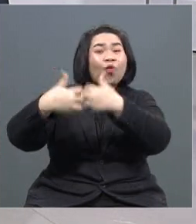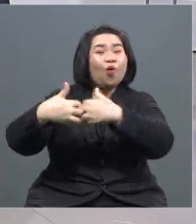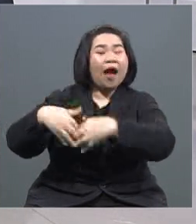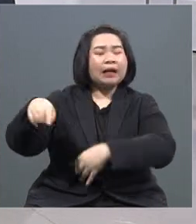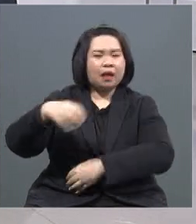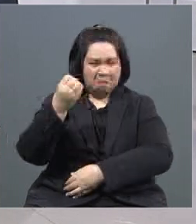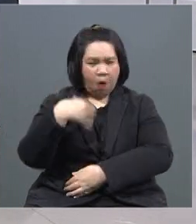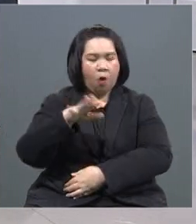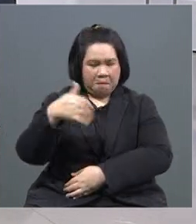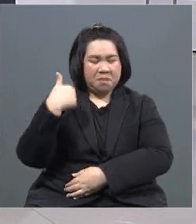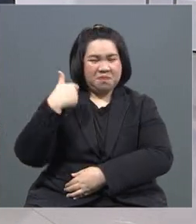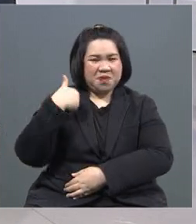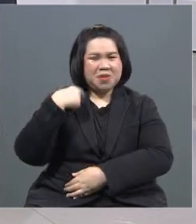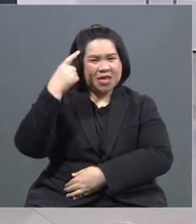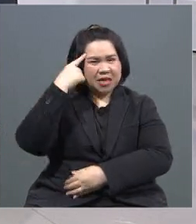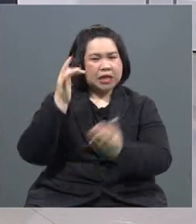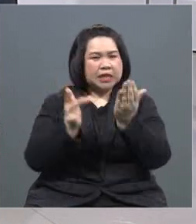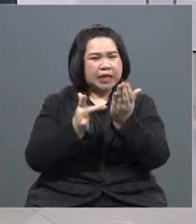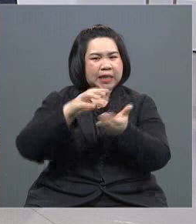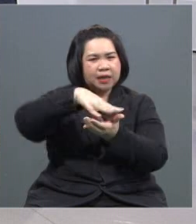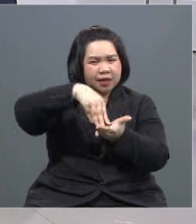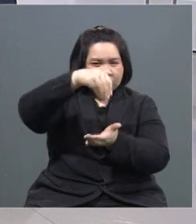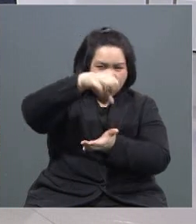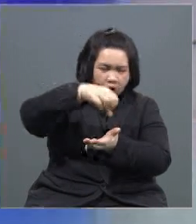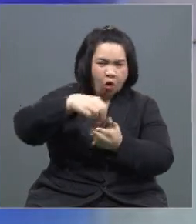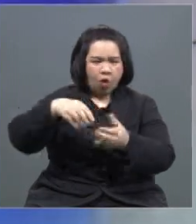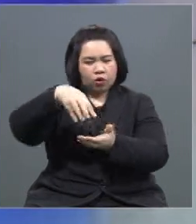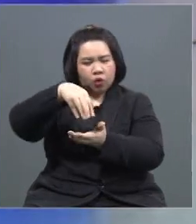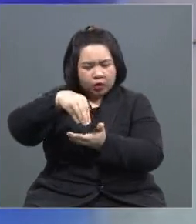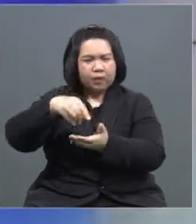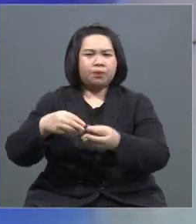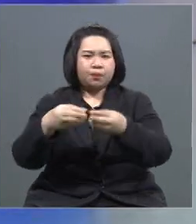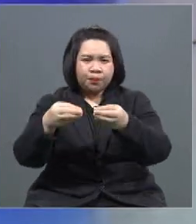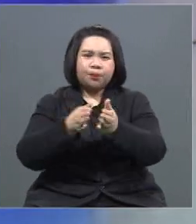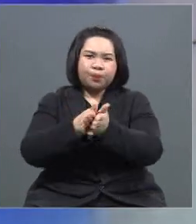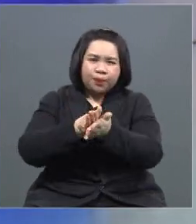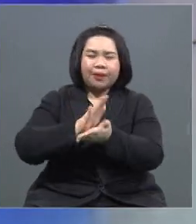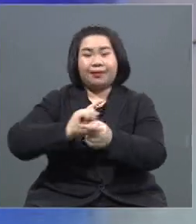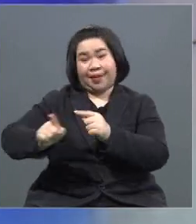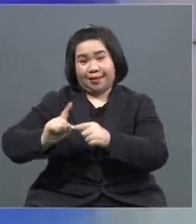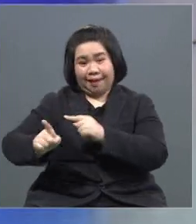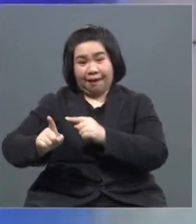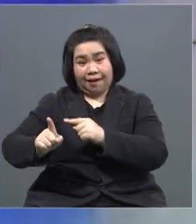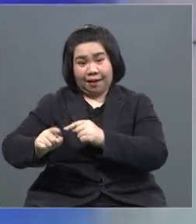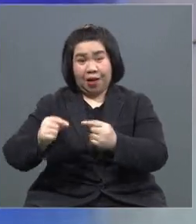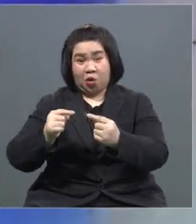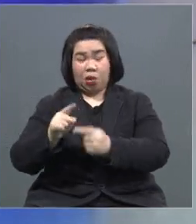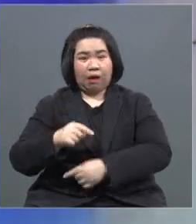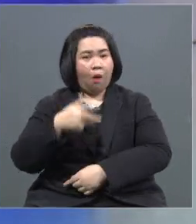ขาก็ได้คิดค้นทำทองหยอดทองหยิบไฟทองเม็ดขนุนที่เป็นโนชูก้